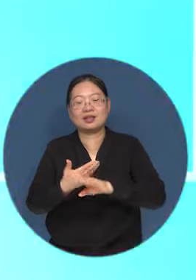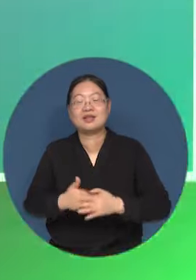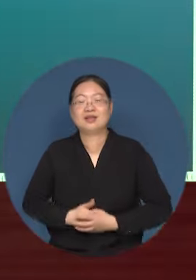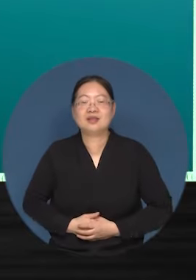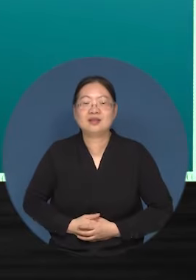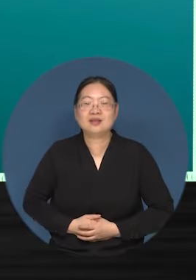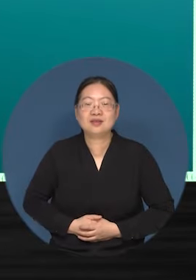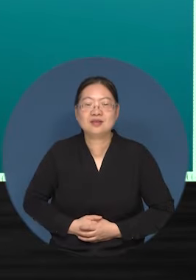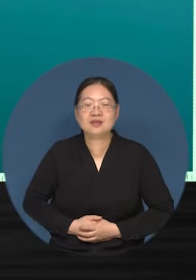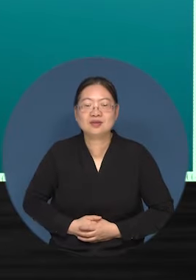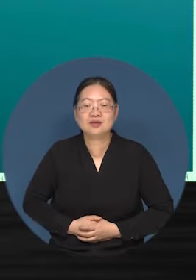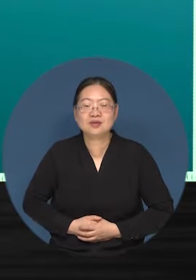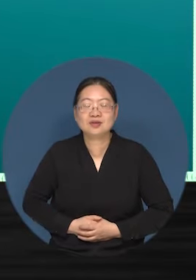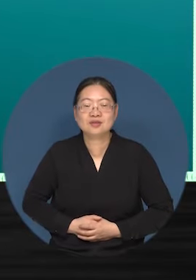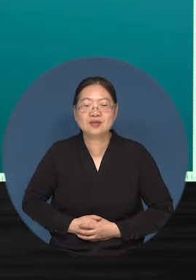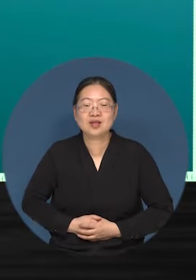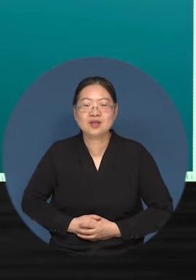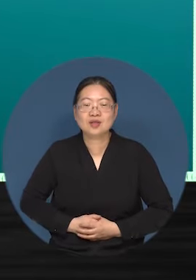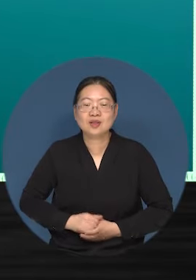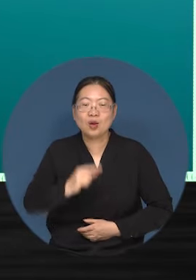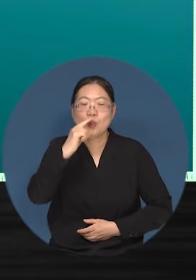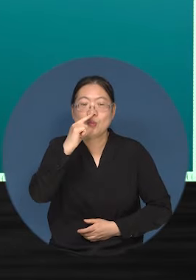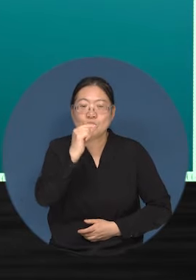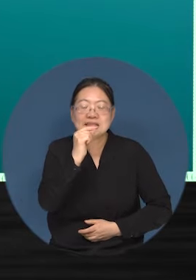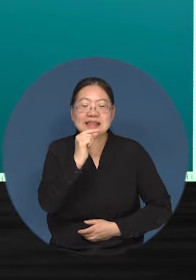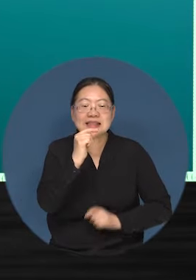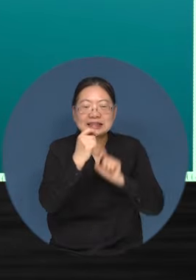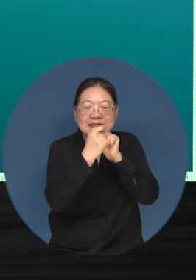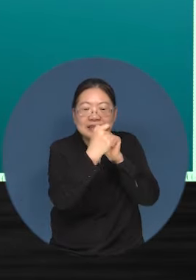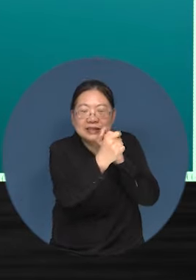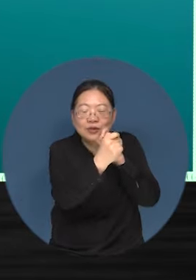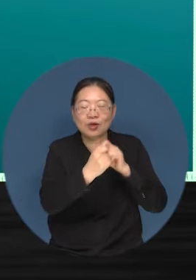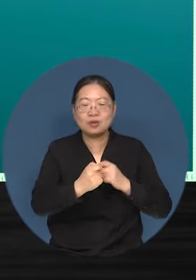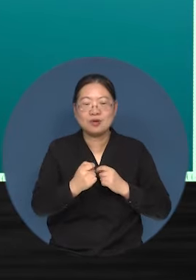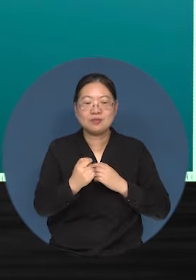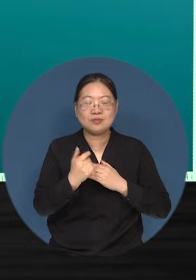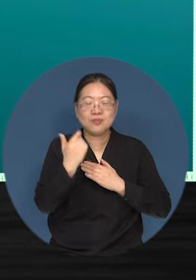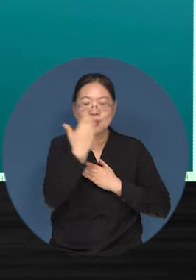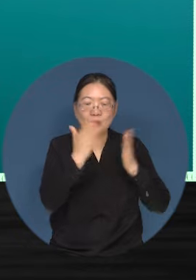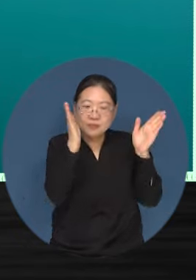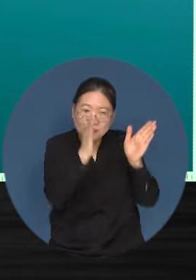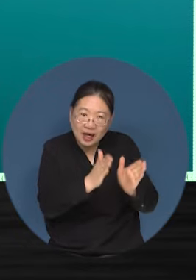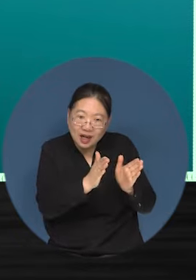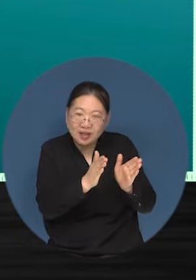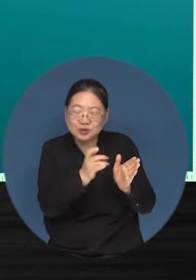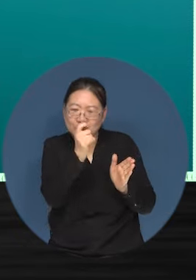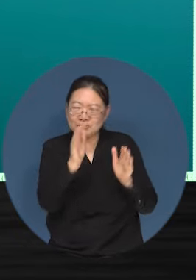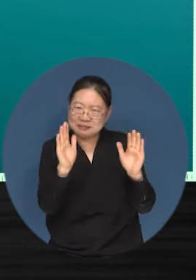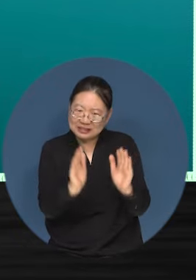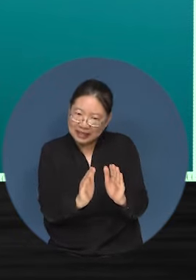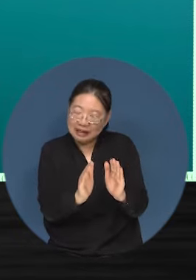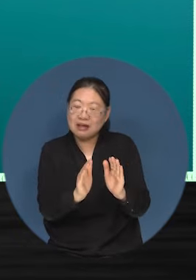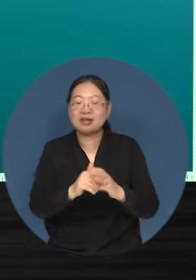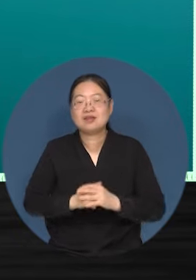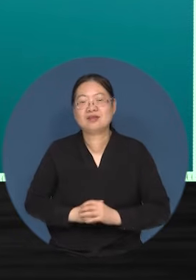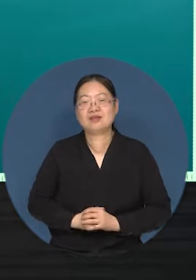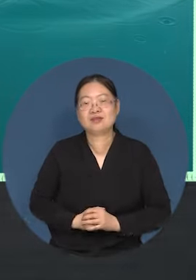겁니다. 부리가 조금 더 길고 몸매는 좀 더 날렵하고 크기는 약간 더 작고 그런 형태적 차이가